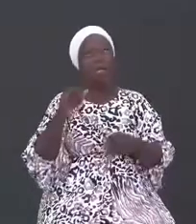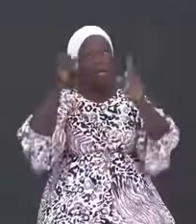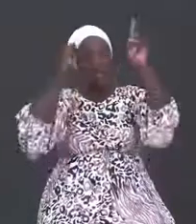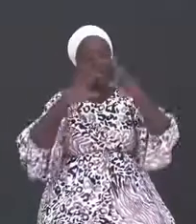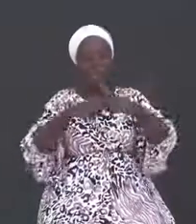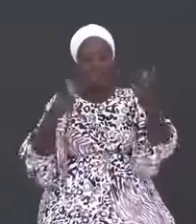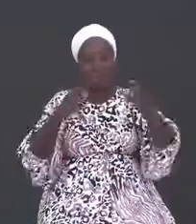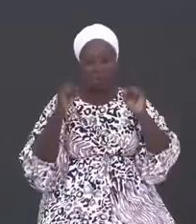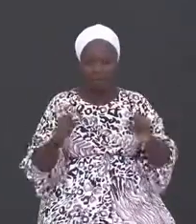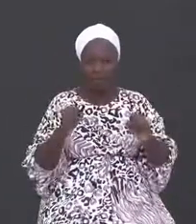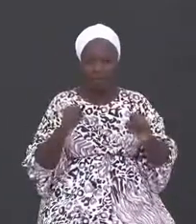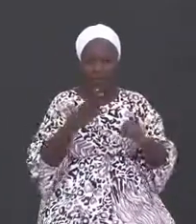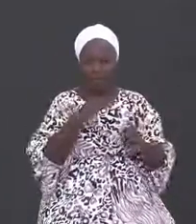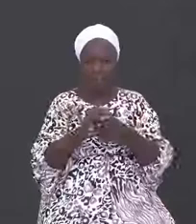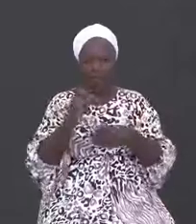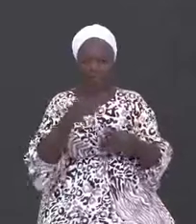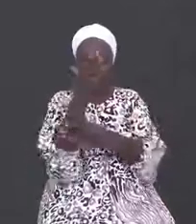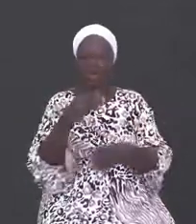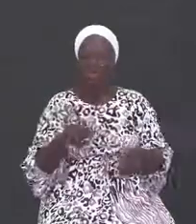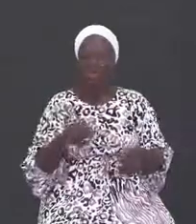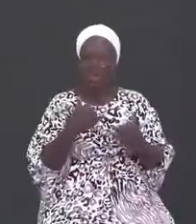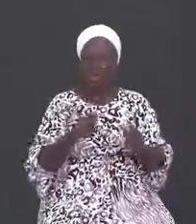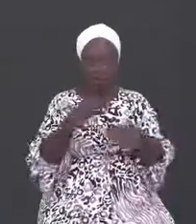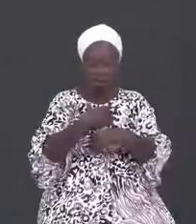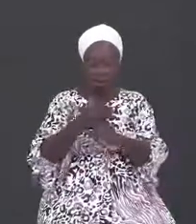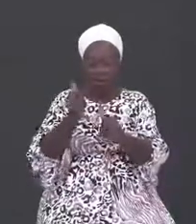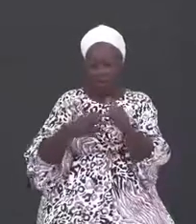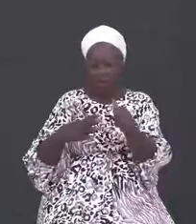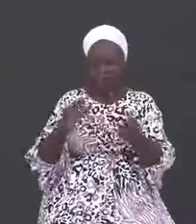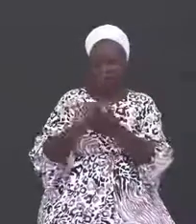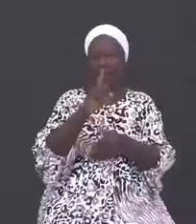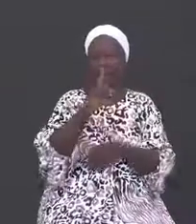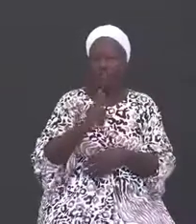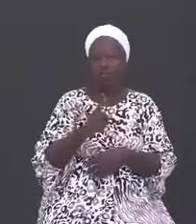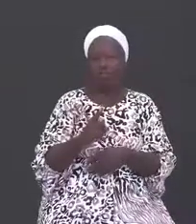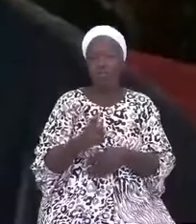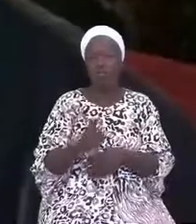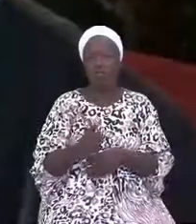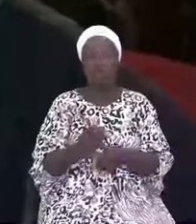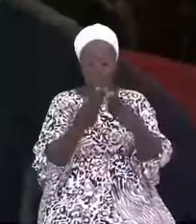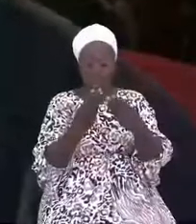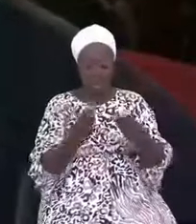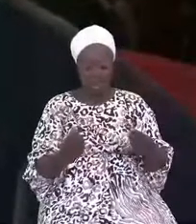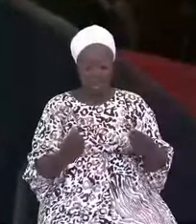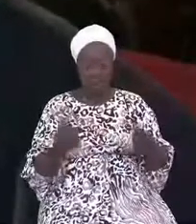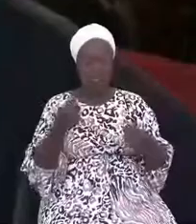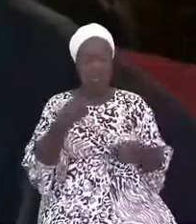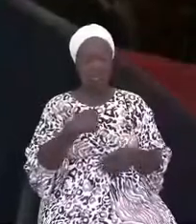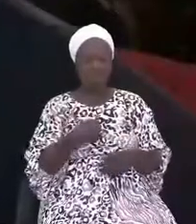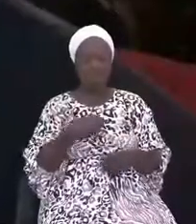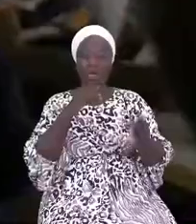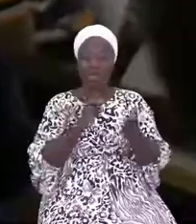bras étendu, a créé toutes choses, ce fait me donne la paix. Ce fait